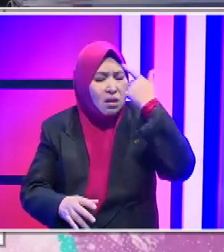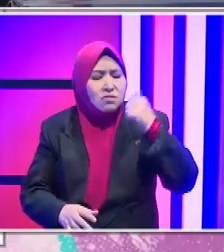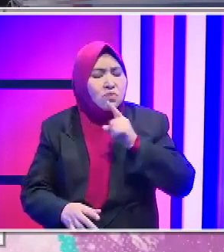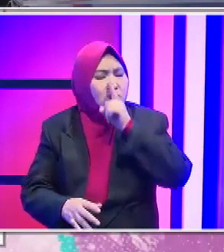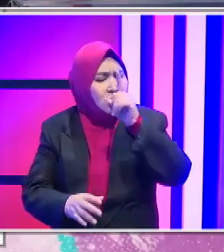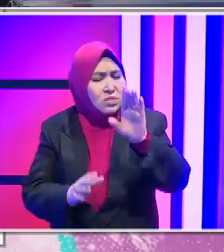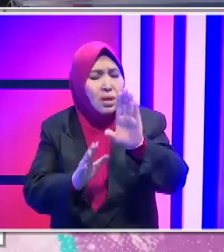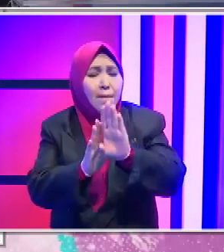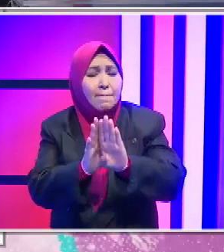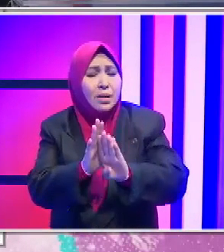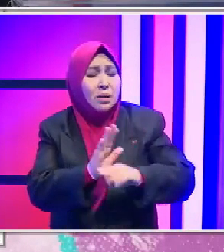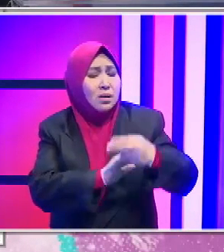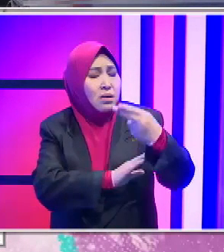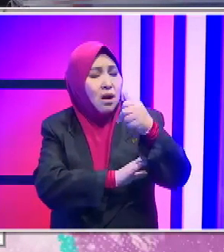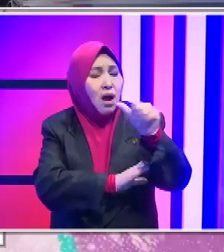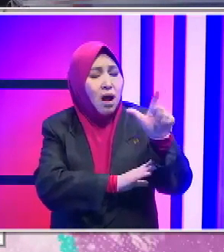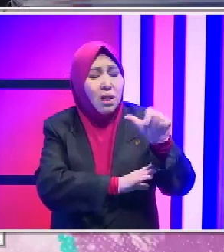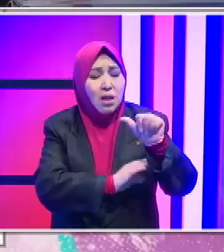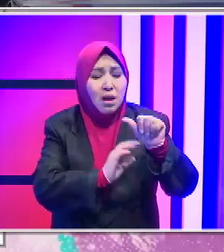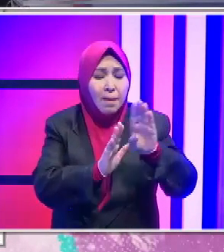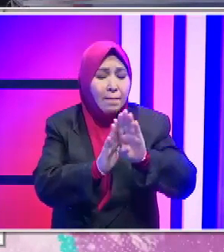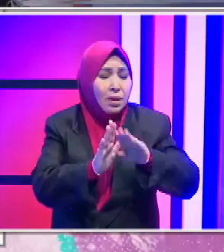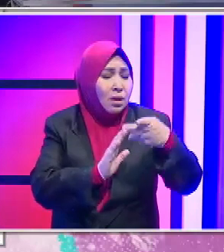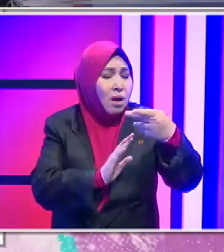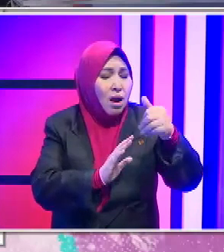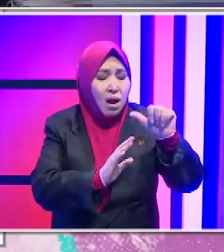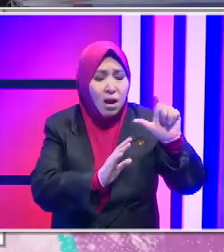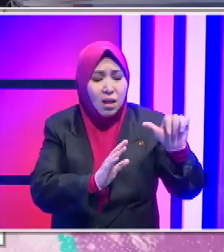فإنهم عدو لي